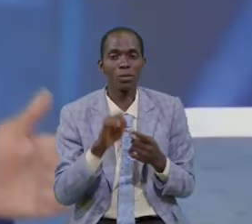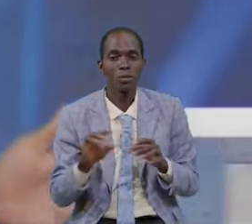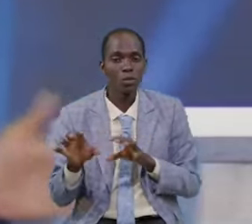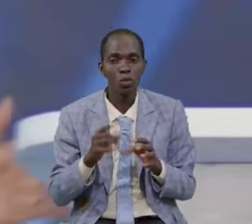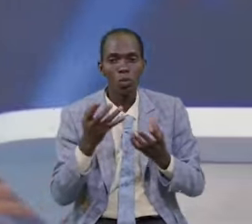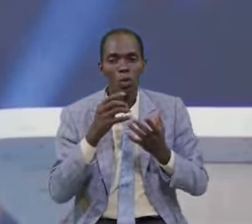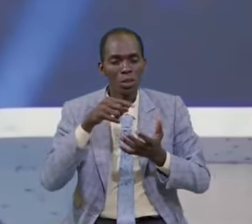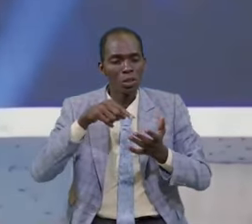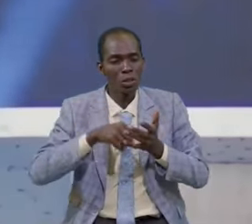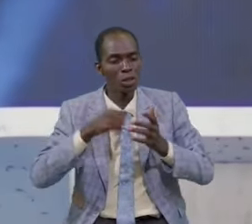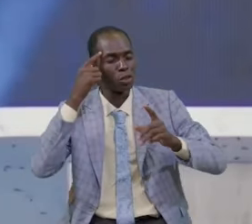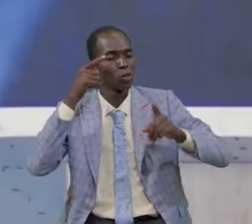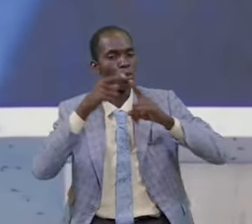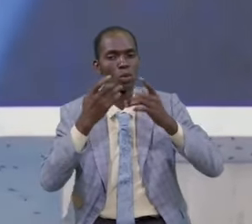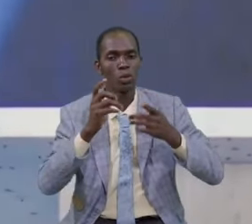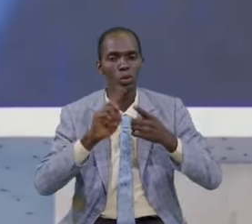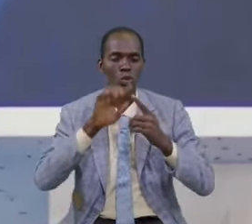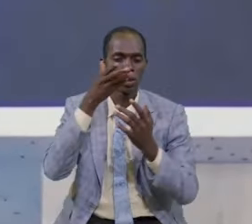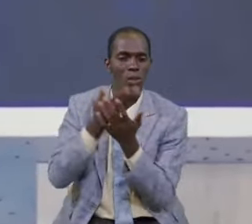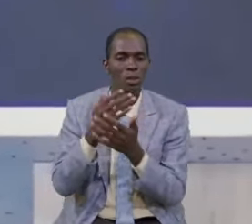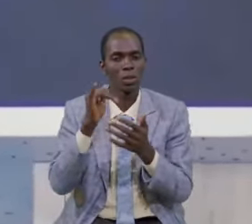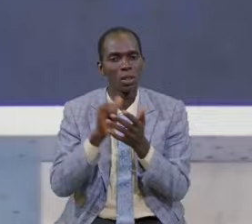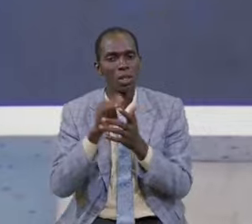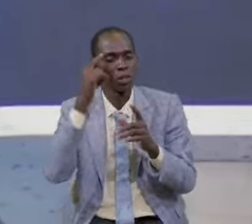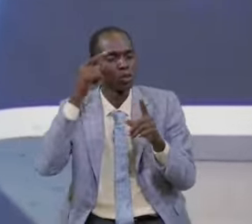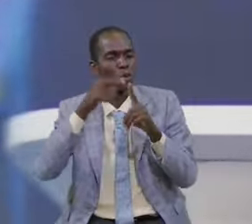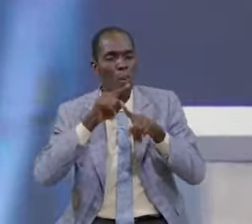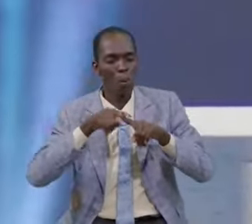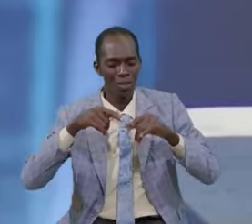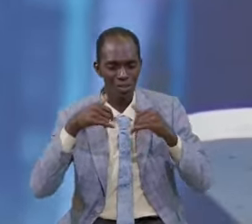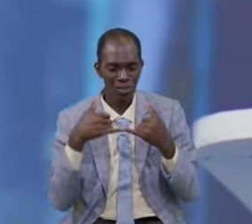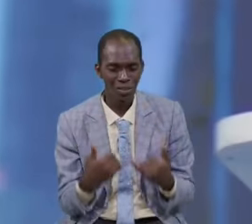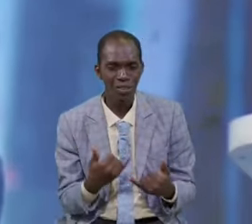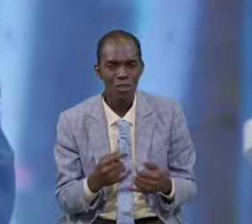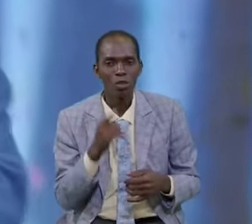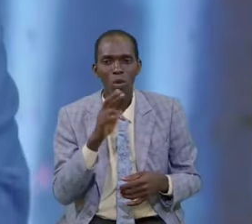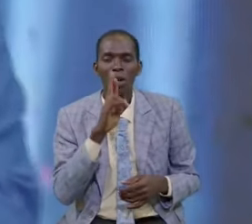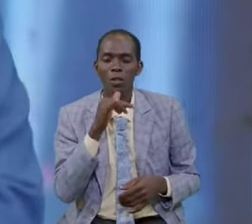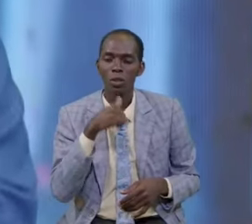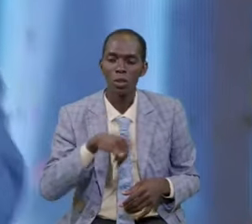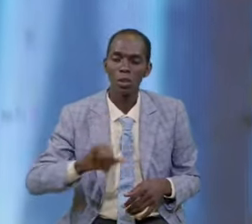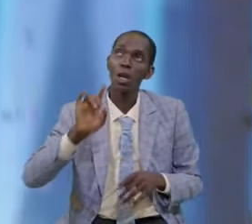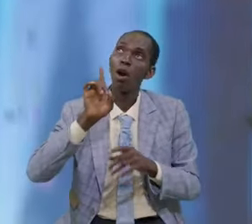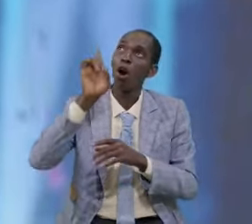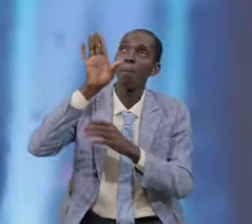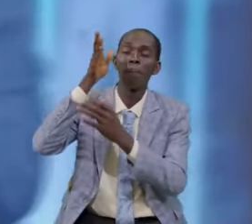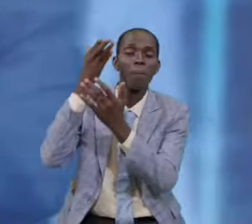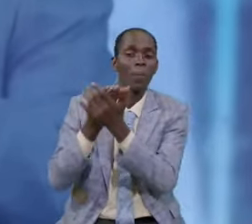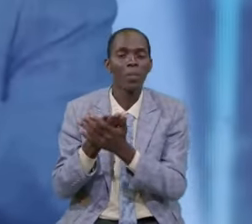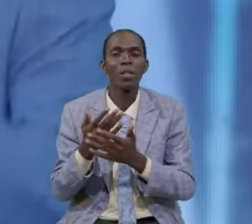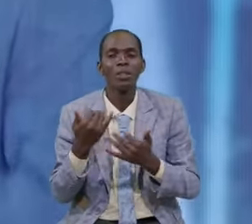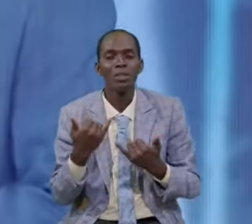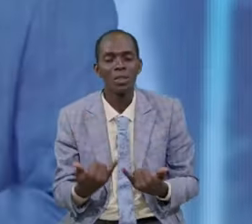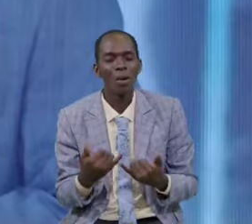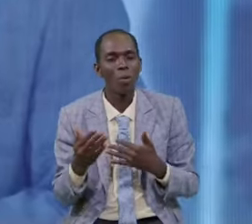tel objectif, mais au présent, aujourd'hui, tu n'es pas encore là. Tout ce que ta main trouve à faire,